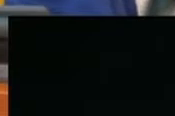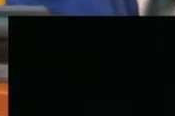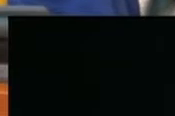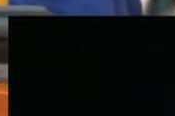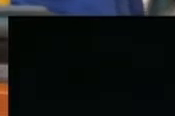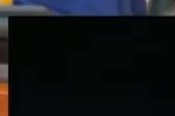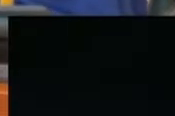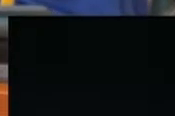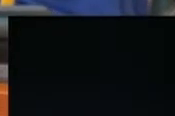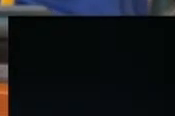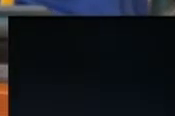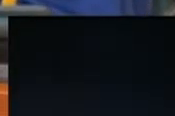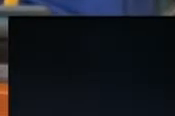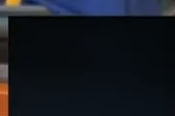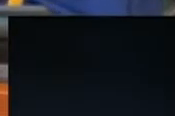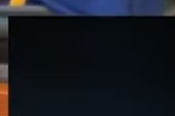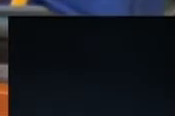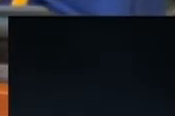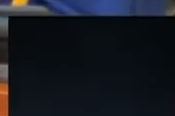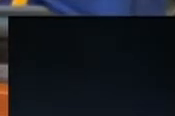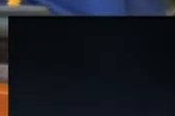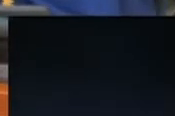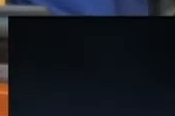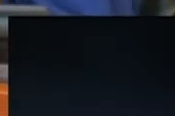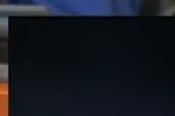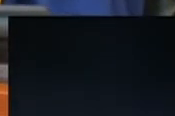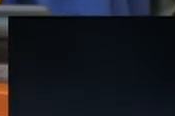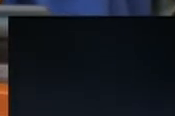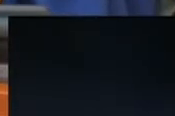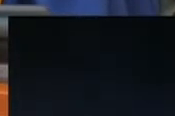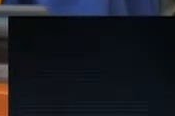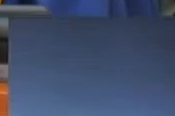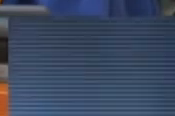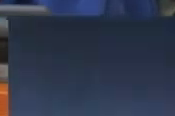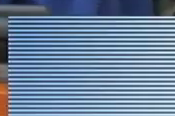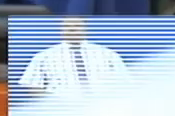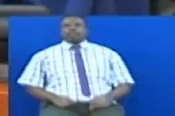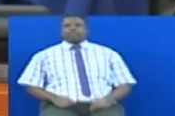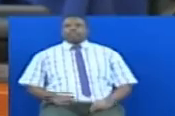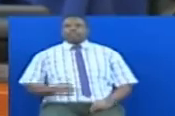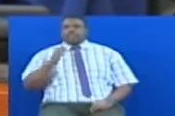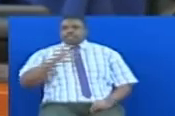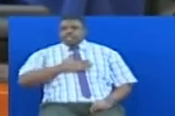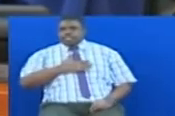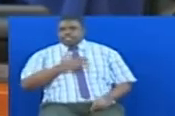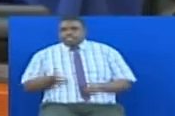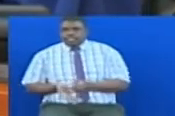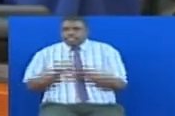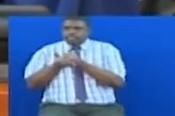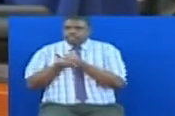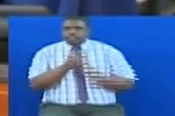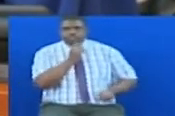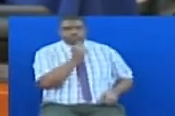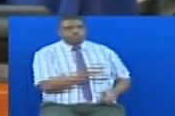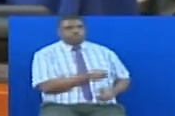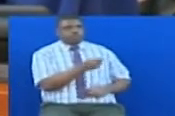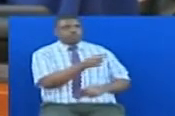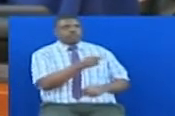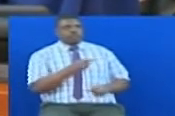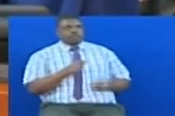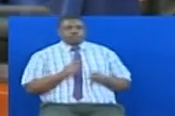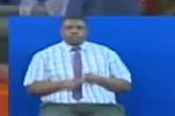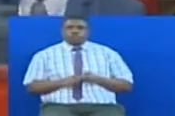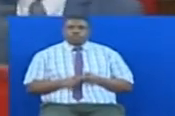Mheshimiwa Dr. Mary Mwanjelwa ajendae. Asante sana Naibu Speaker. Kwanza nashukuru kwa kunipatia